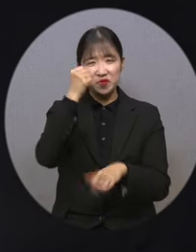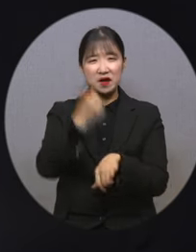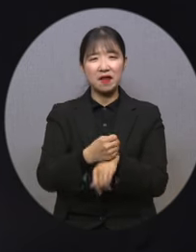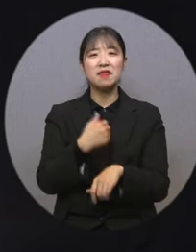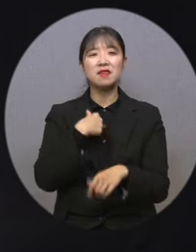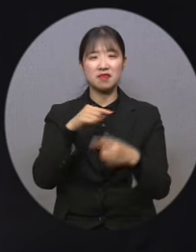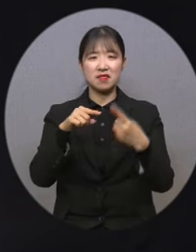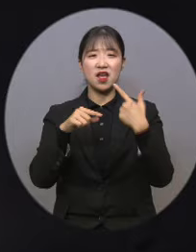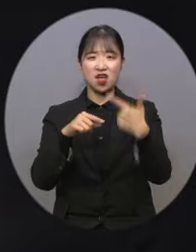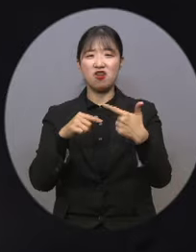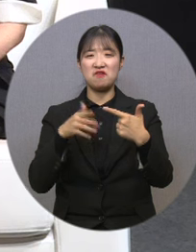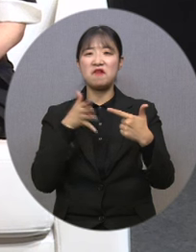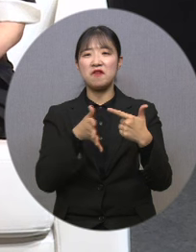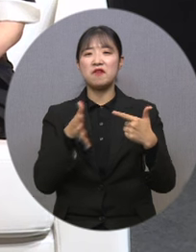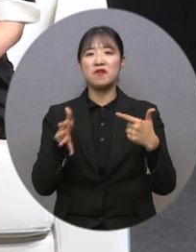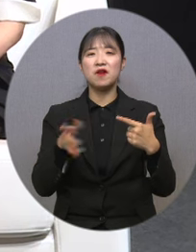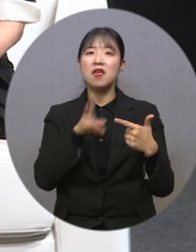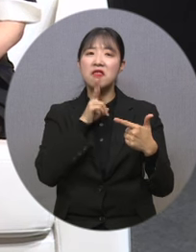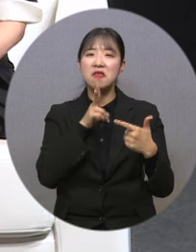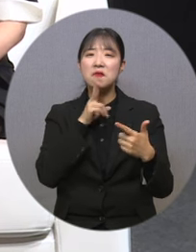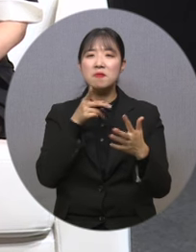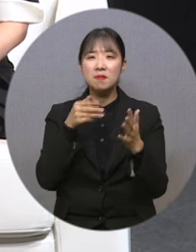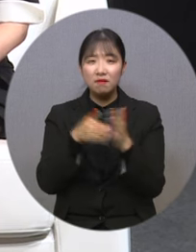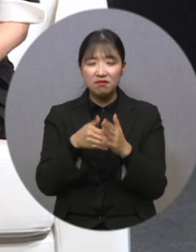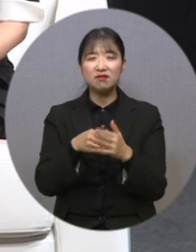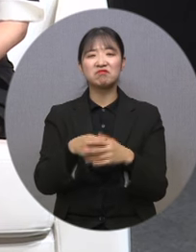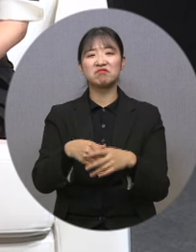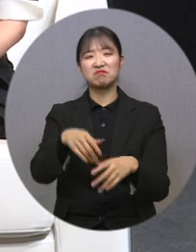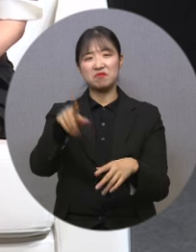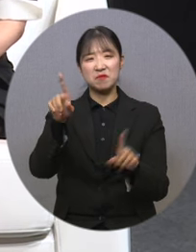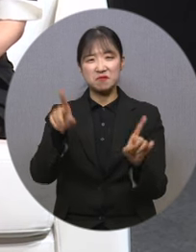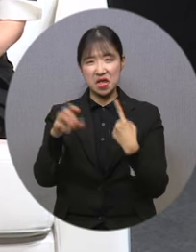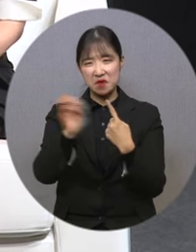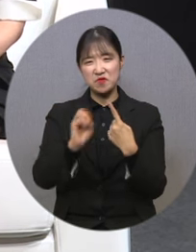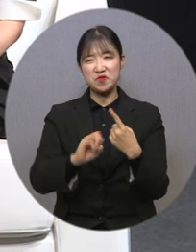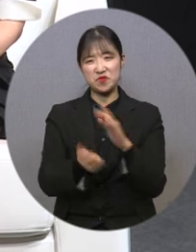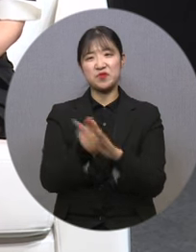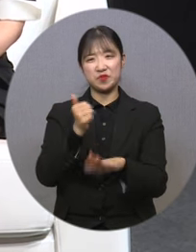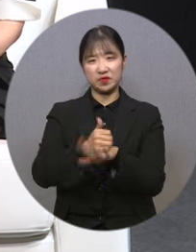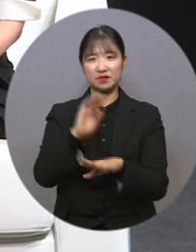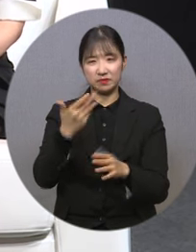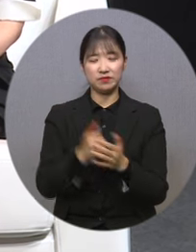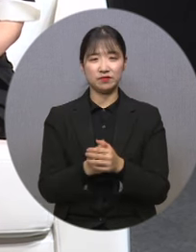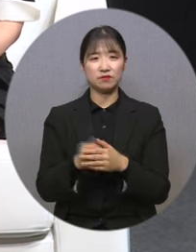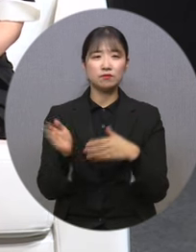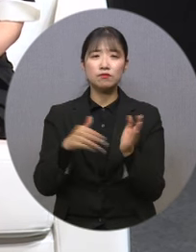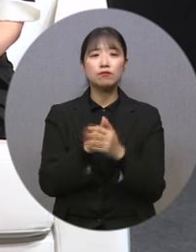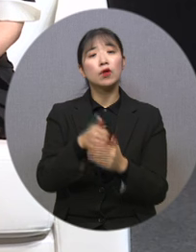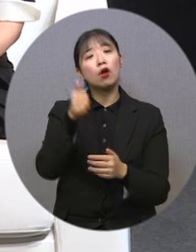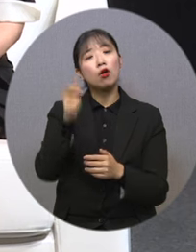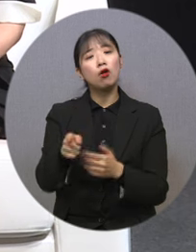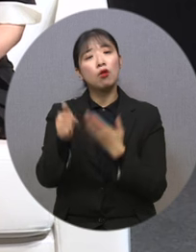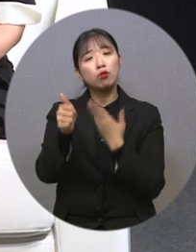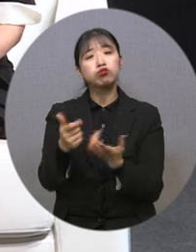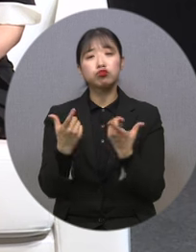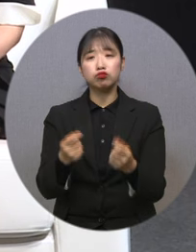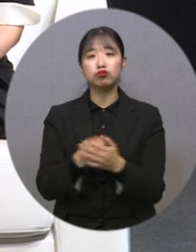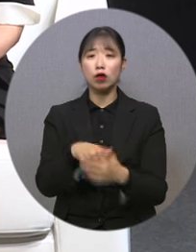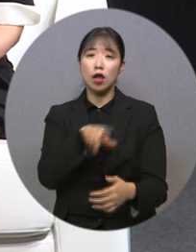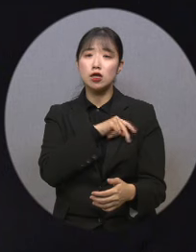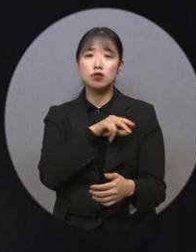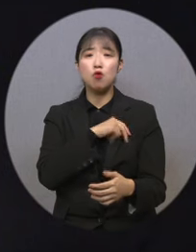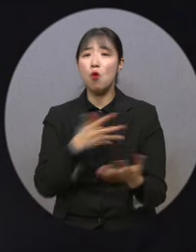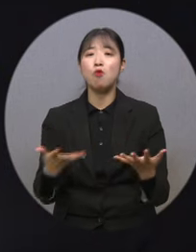예언했어요. 100% 적중했어요. 그럼 허우께서도 마찬가지 아니에요? 의원이 한 분도 안 계시죠? 아, 그러니까 제 말씀 들으세요. 예,